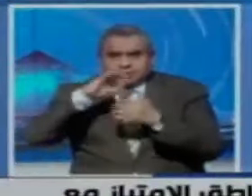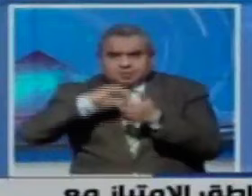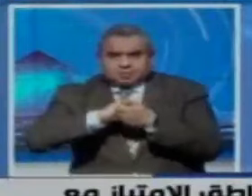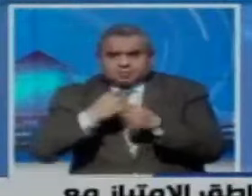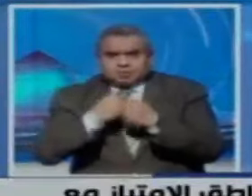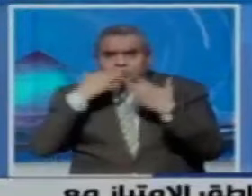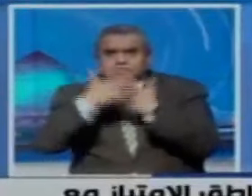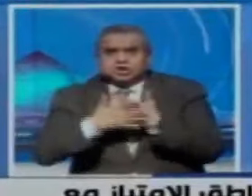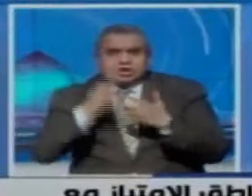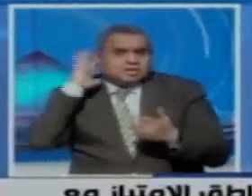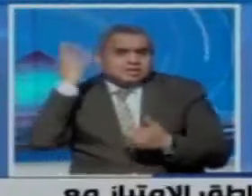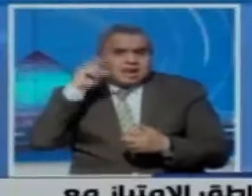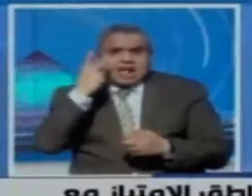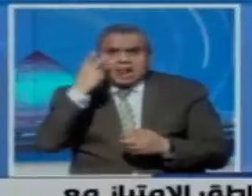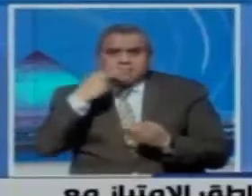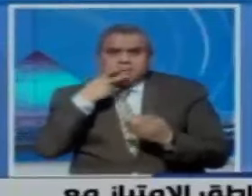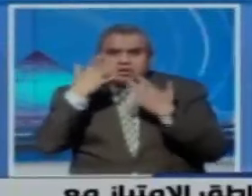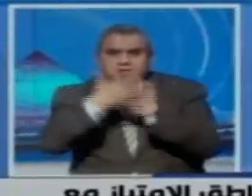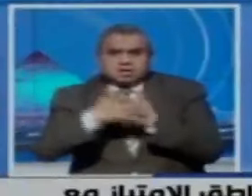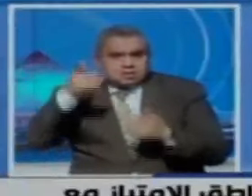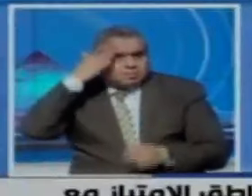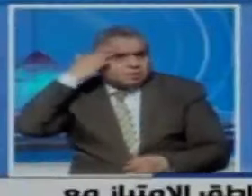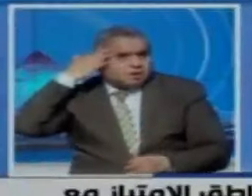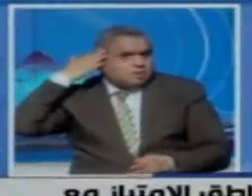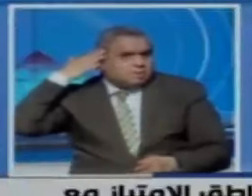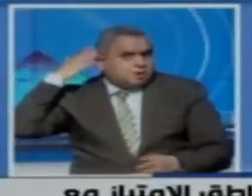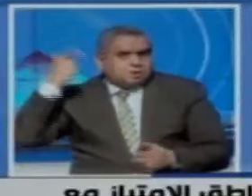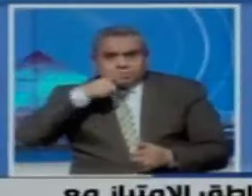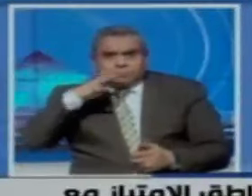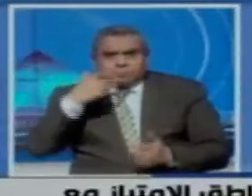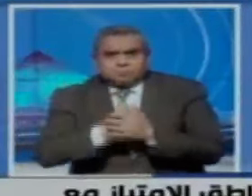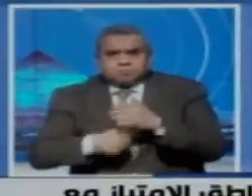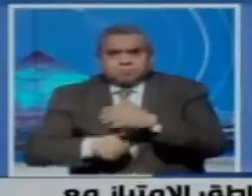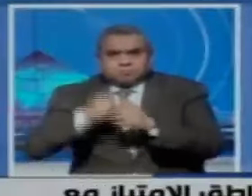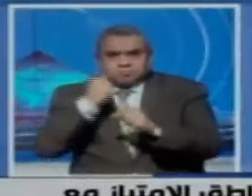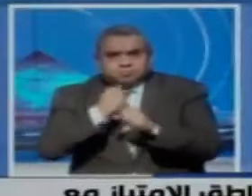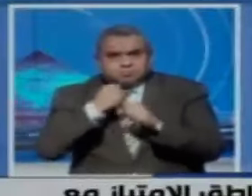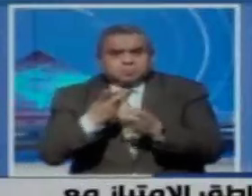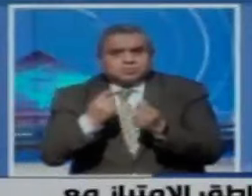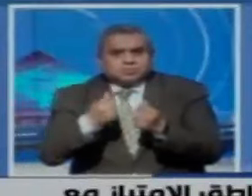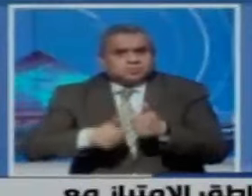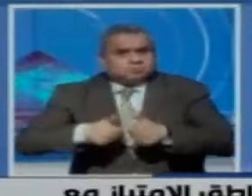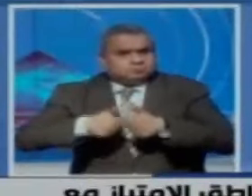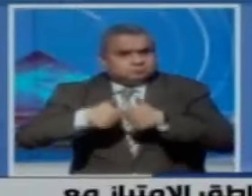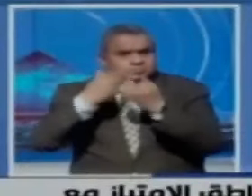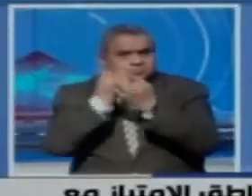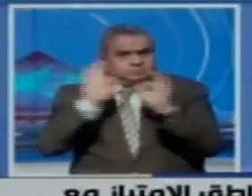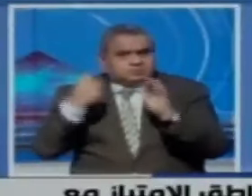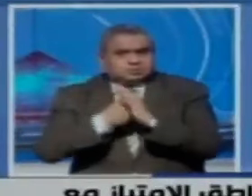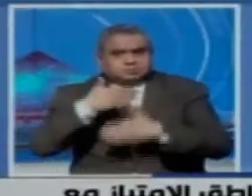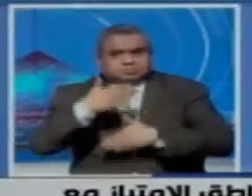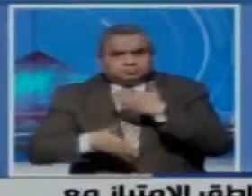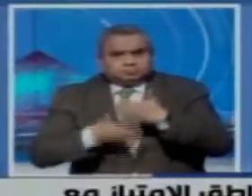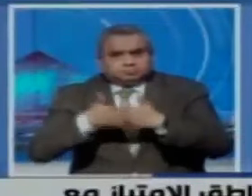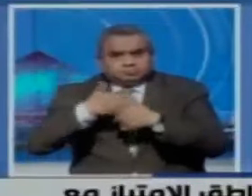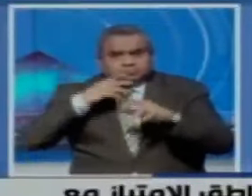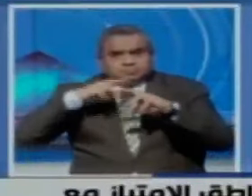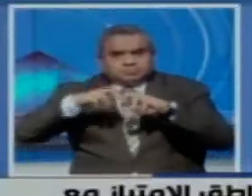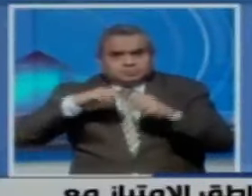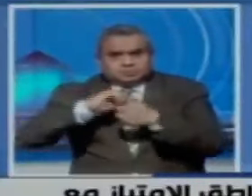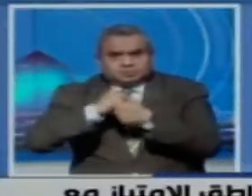خاصة وأن الشركتين عالميتين ولديهما الخبرة والكفاءة المالية والتقنيات للإسراع بتنفيذ